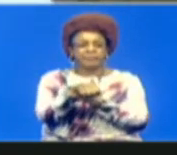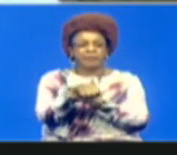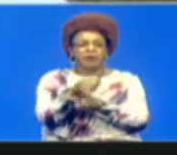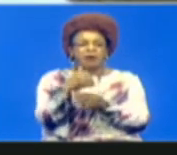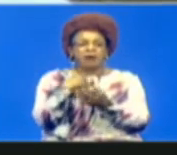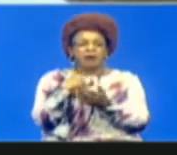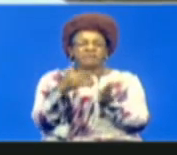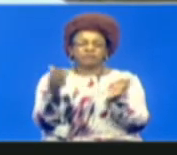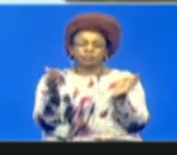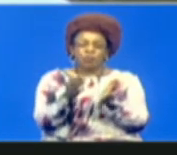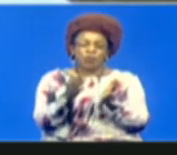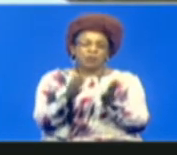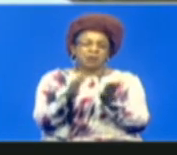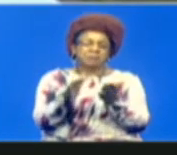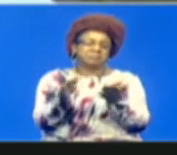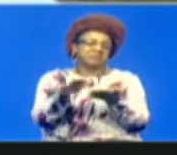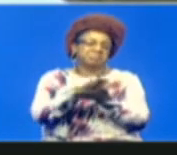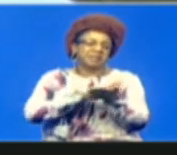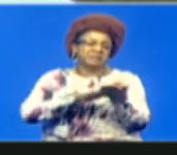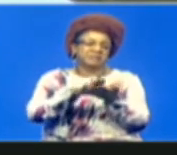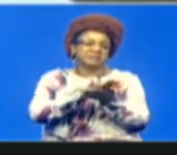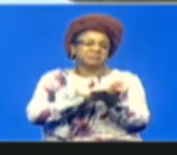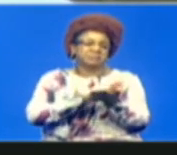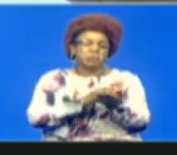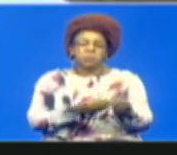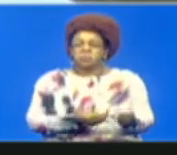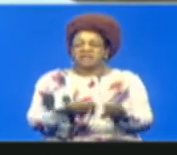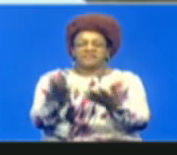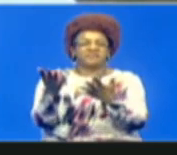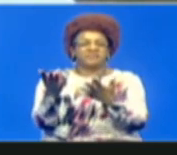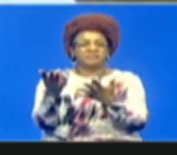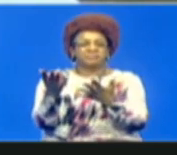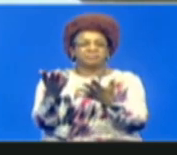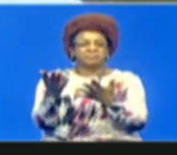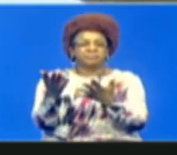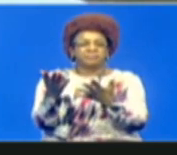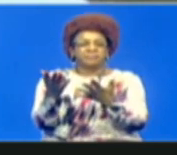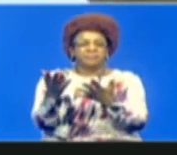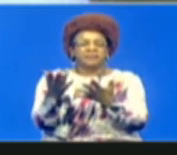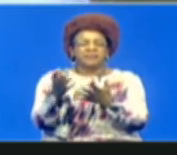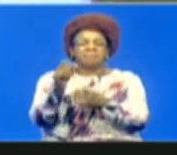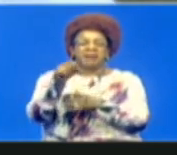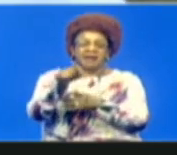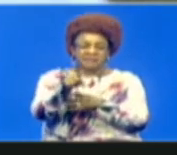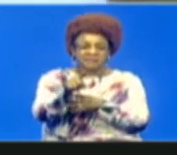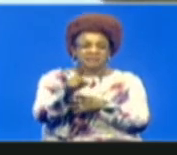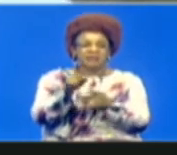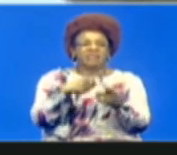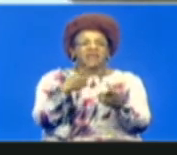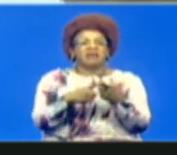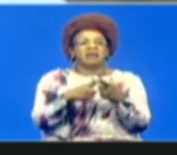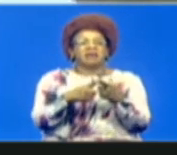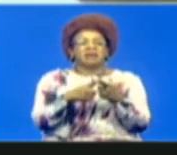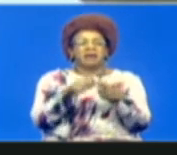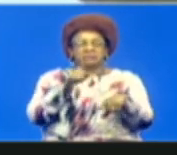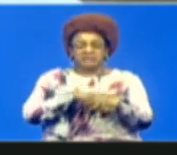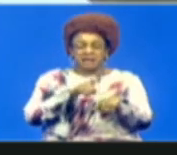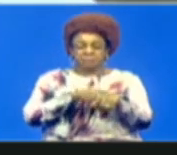Naongea na neighbor wale wako na shamba. Unawasaidia na hiyo borea. Wanapanda majani. Alafu